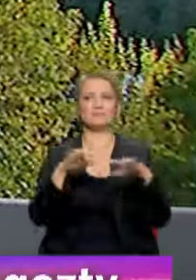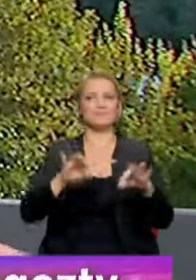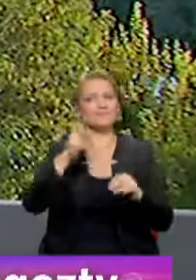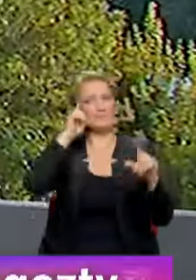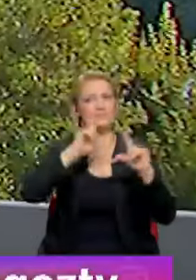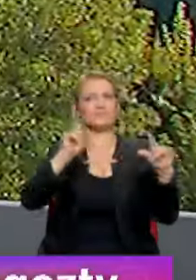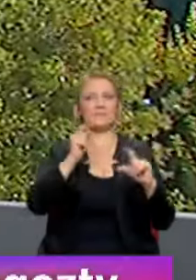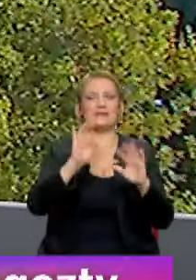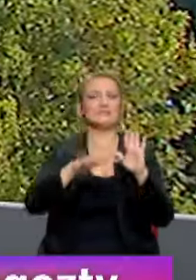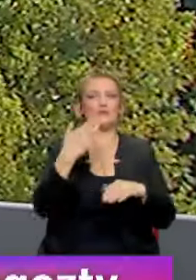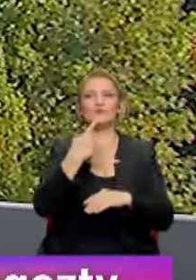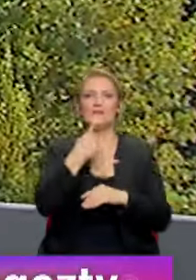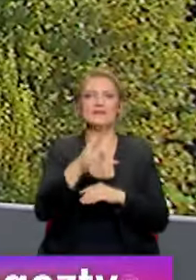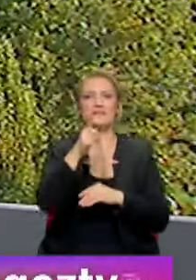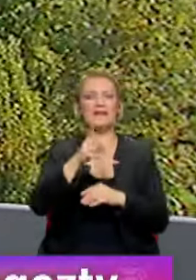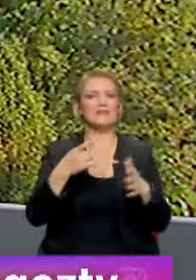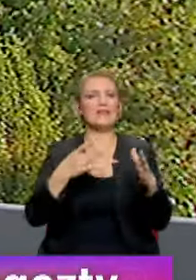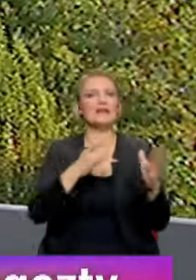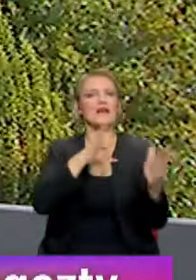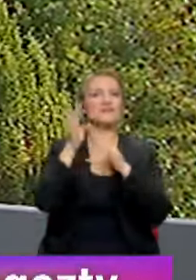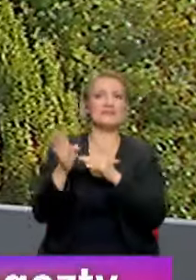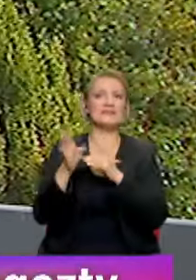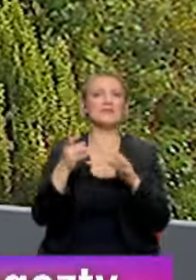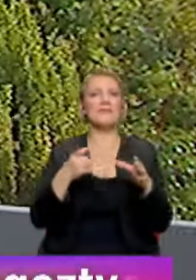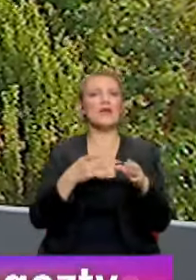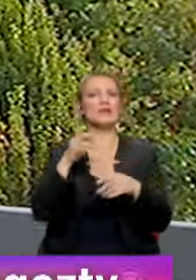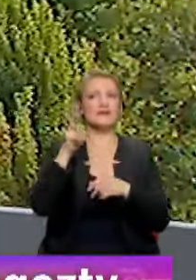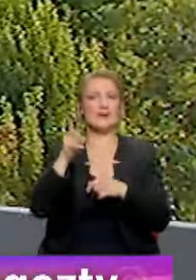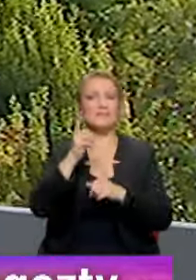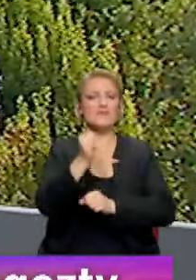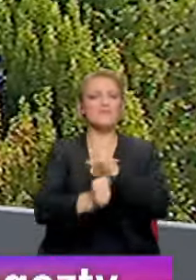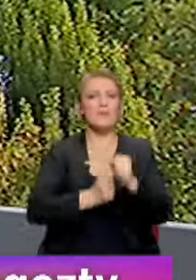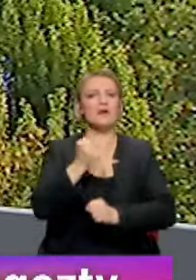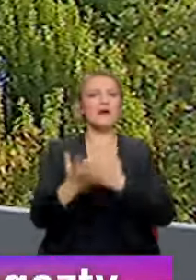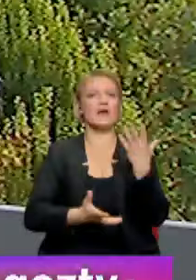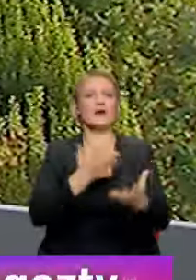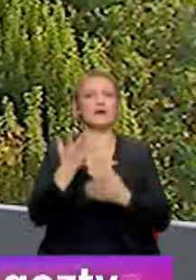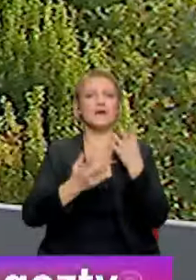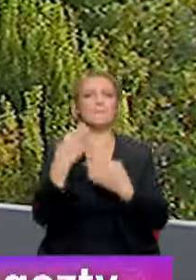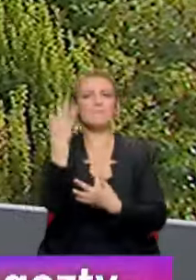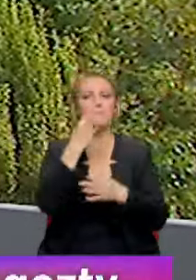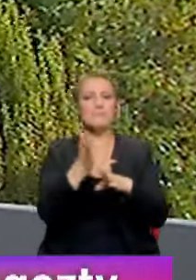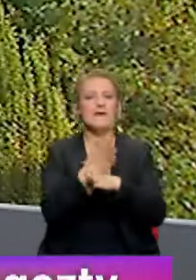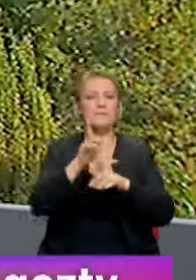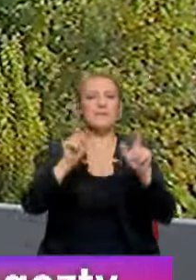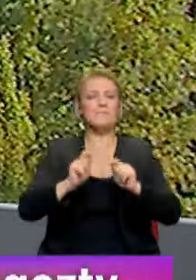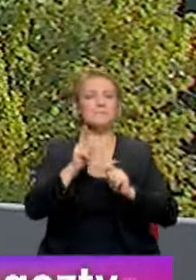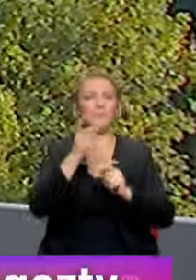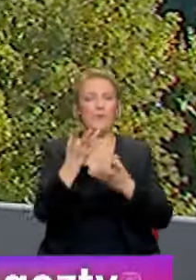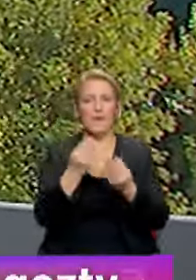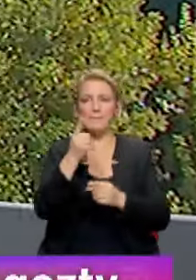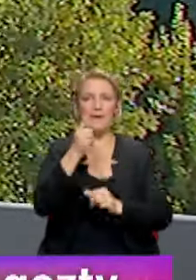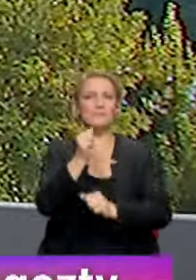Bugünkü başlığımızı birazdan söyleyeyim. Önce sizleri Tekirdağ'a götüreceğim. Tekirdağ'da bir fabrika yangını, kozmetik fabrikasında çıkan yangın